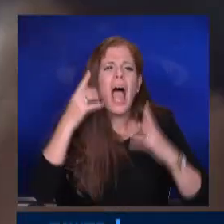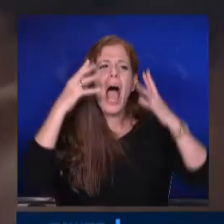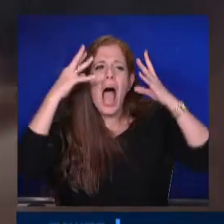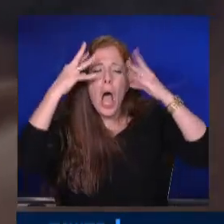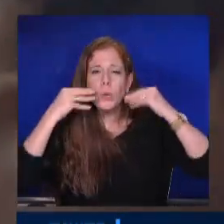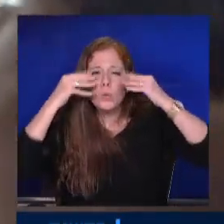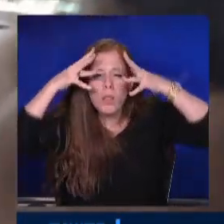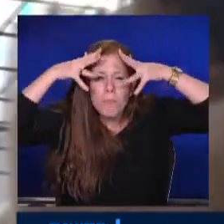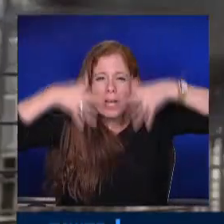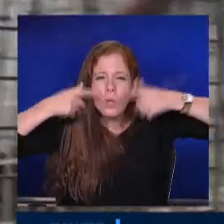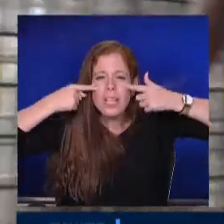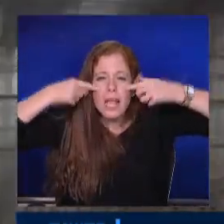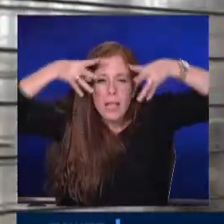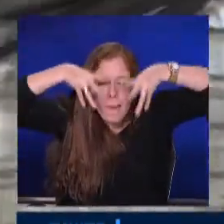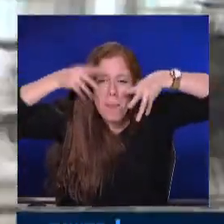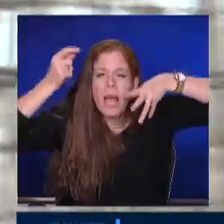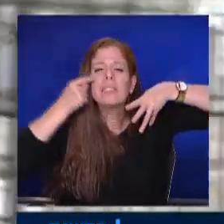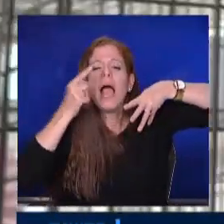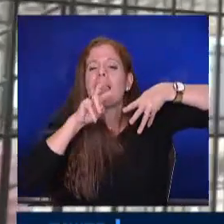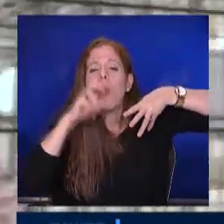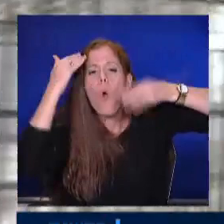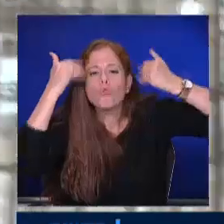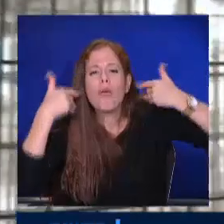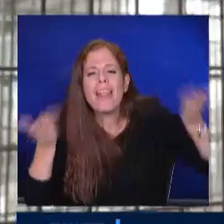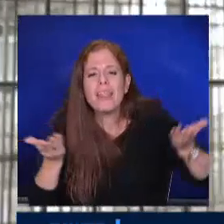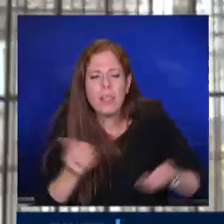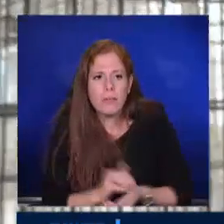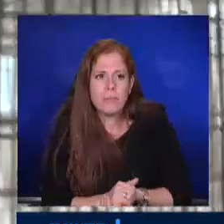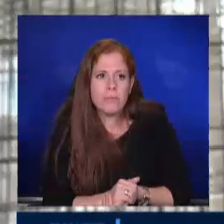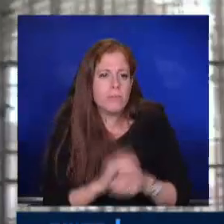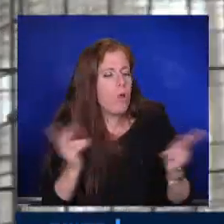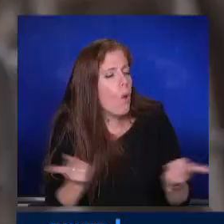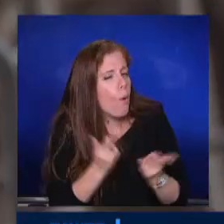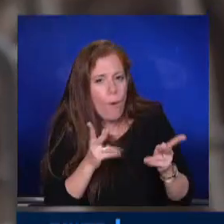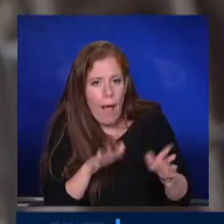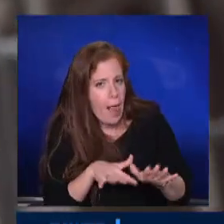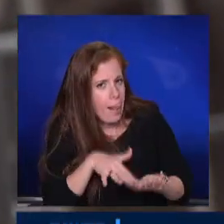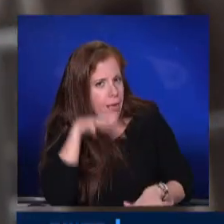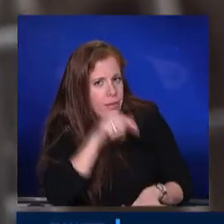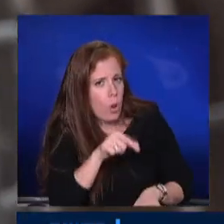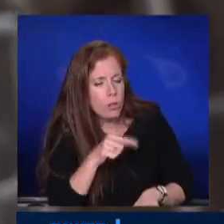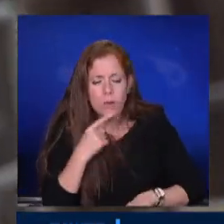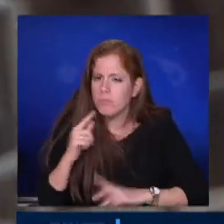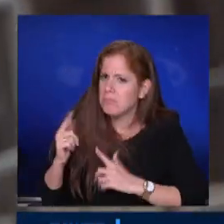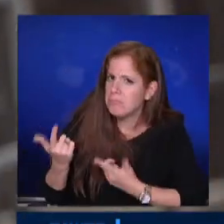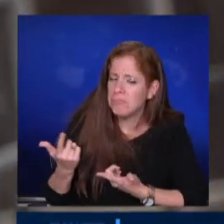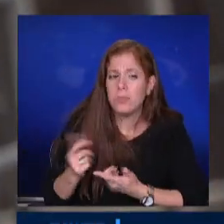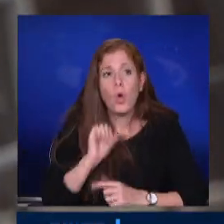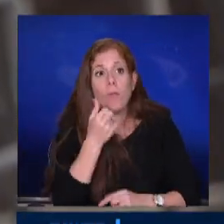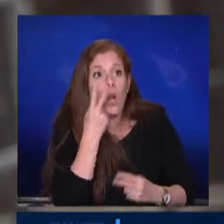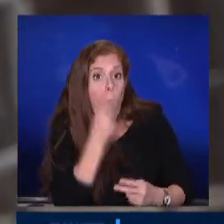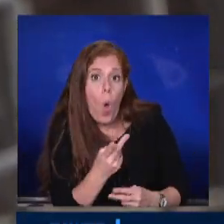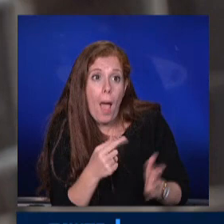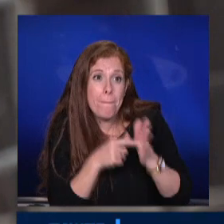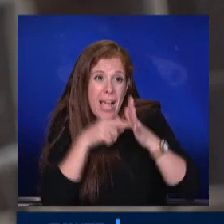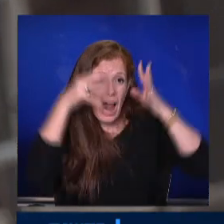העיניים, לכן אתה חושב שאין ראש. לא קל לגדל אותה. למה? קודם כל היא לא רואה בגלל